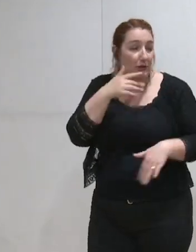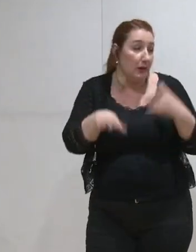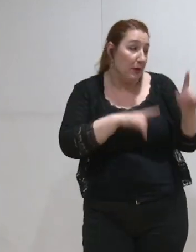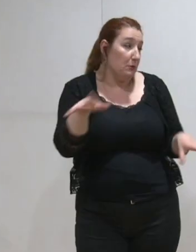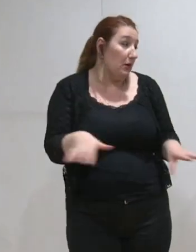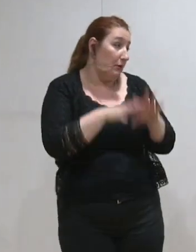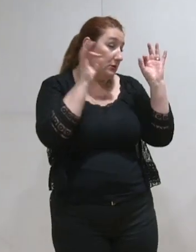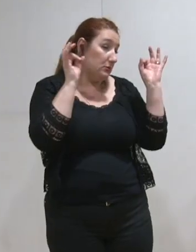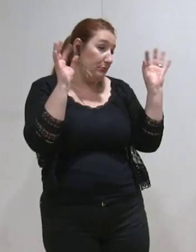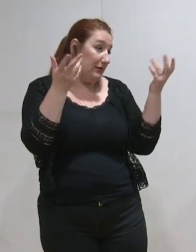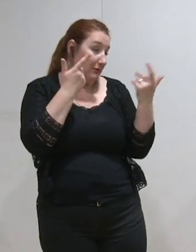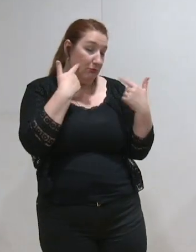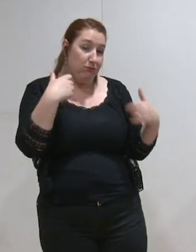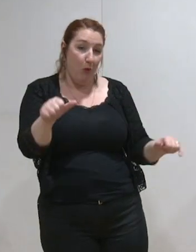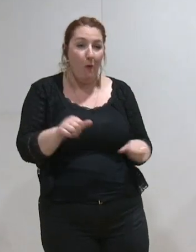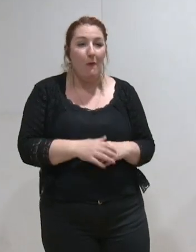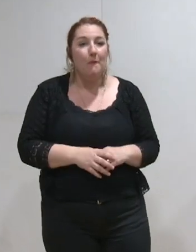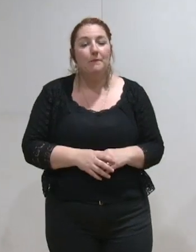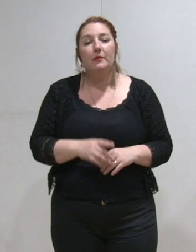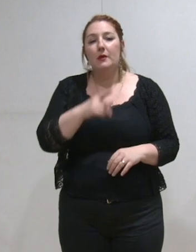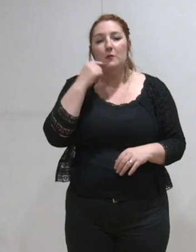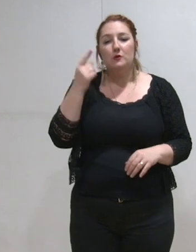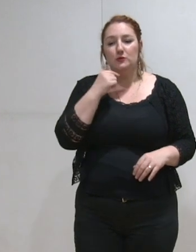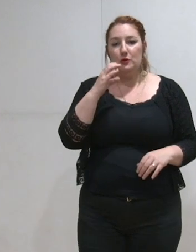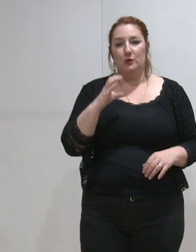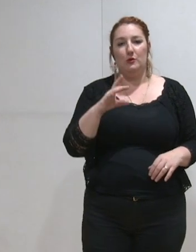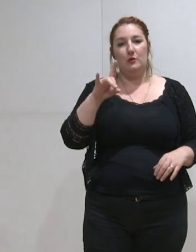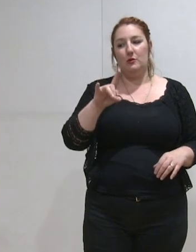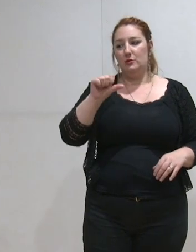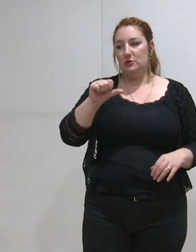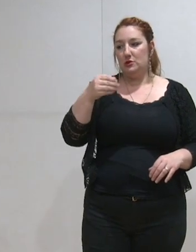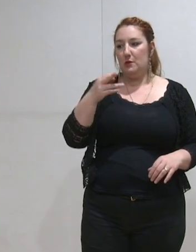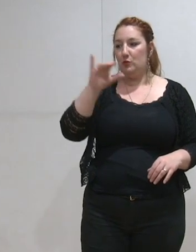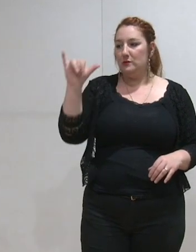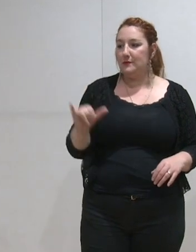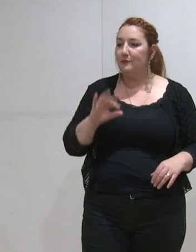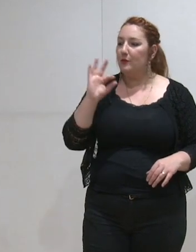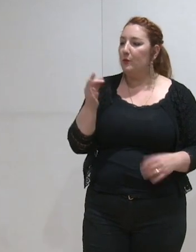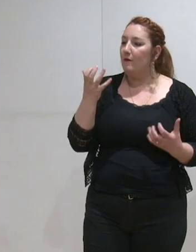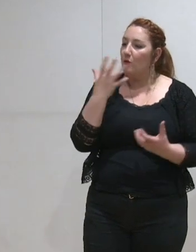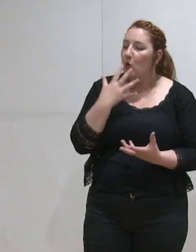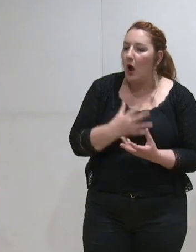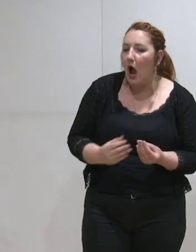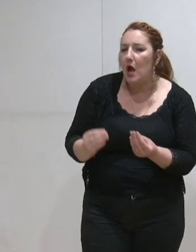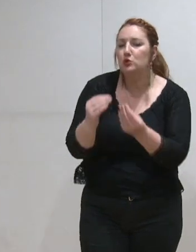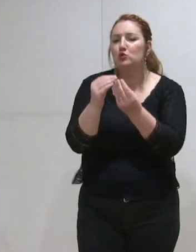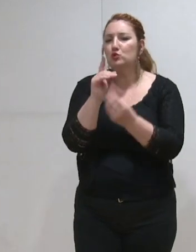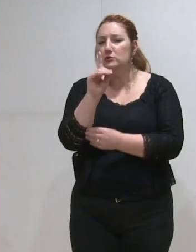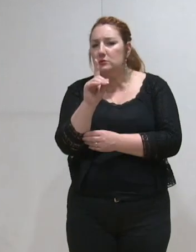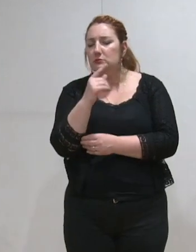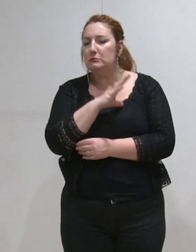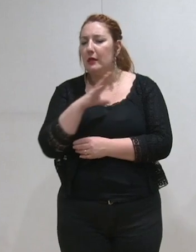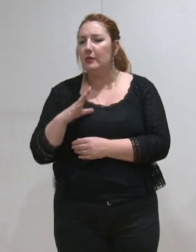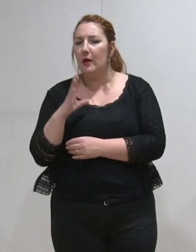fonctionner monsieur chamussi oui je voudrais à mon tour ajouter un mot en réponse à ce qu' indiqué